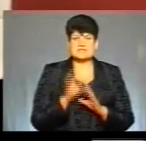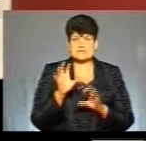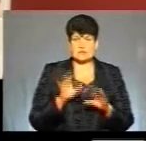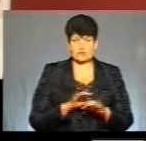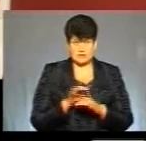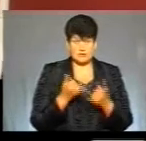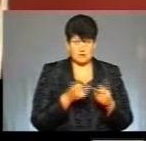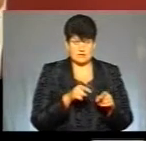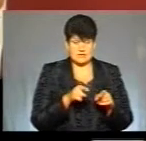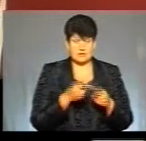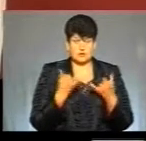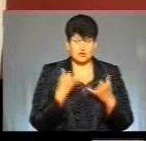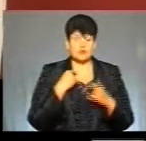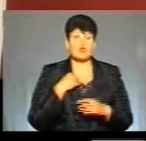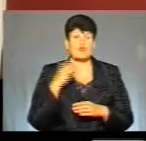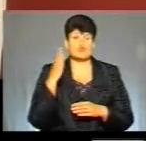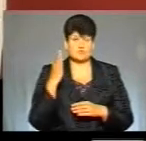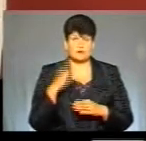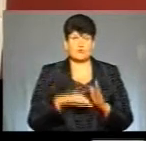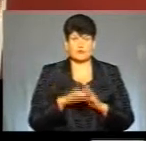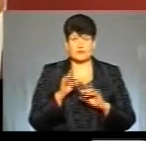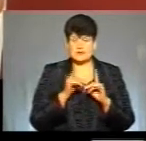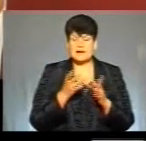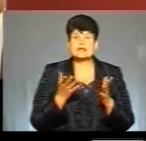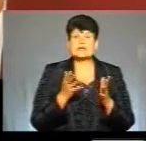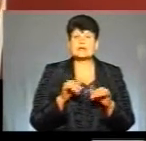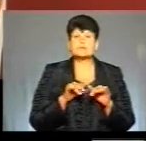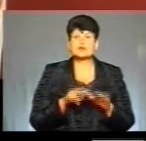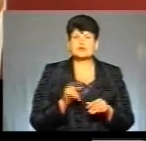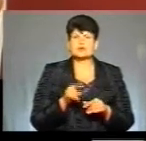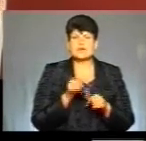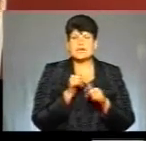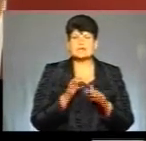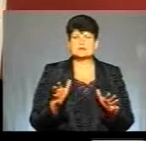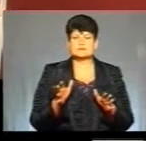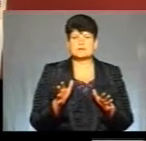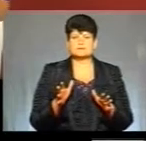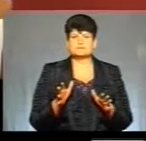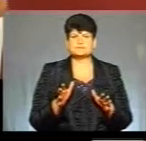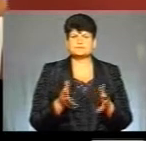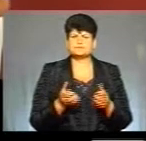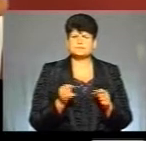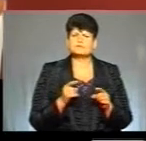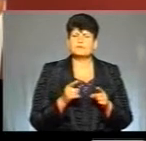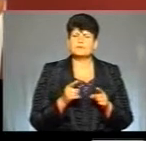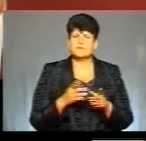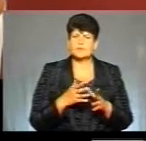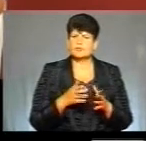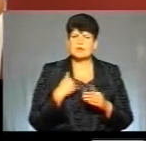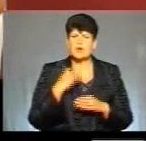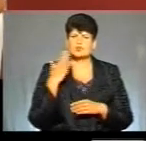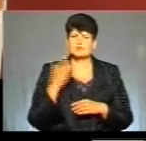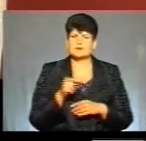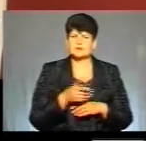який сьогодні проголосували до Верховної Ради. Які процедури тоді не зміг пройти цей законопроект? Чому, на вашу думку, тоді ще його не